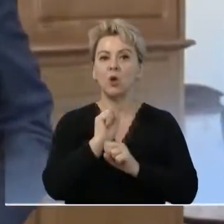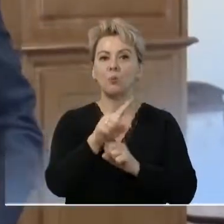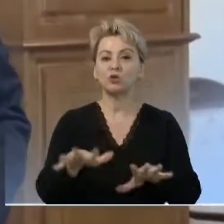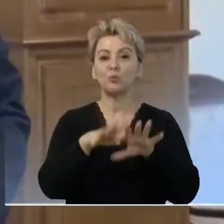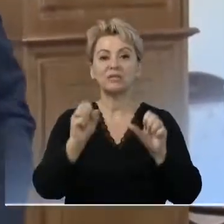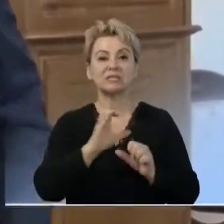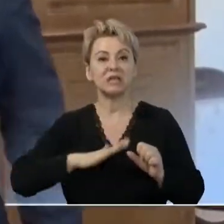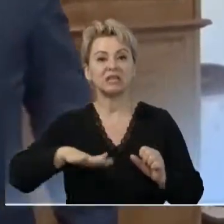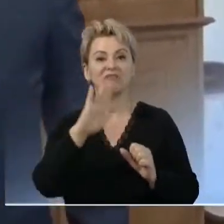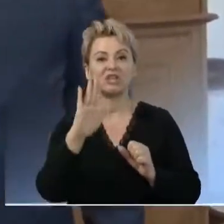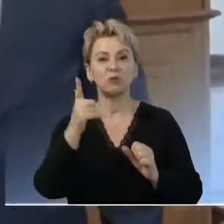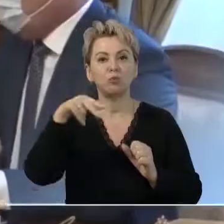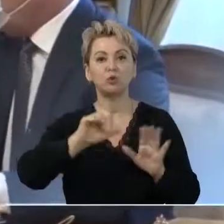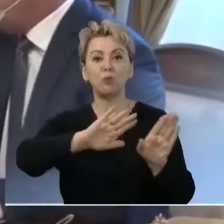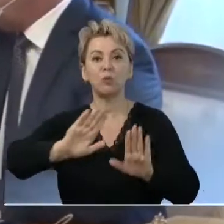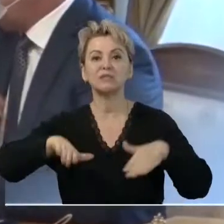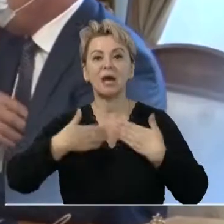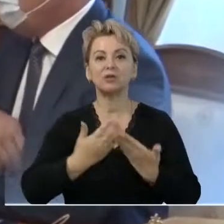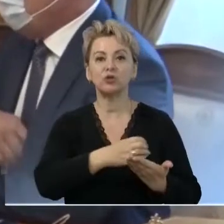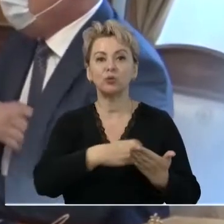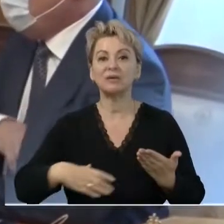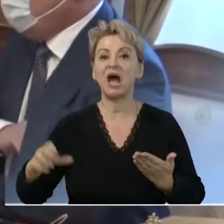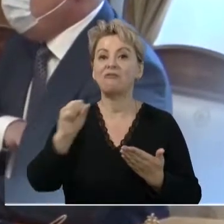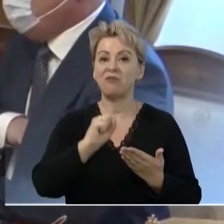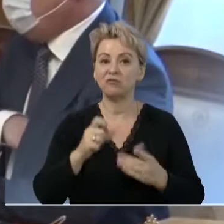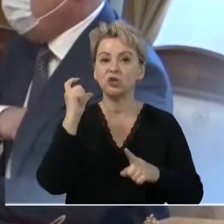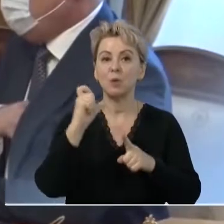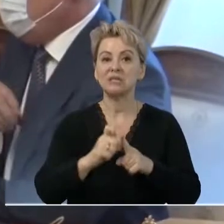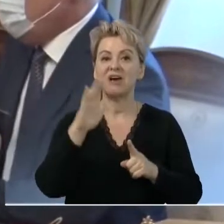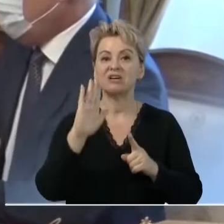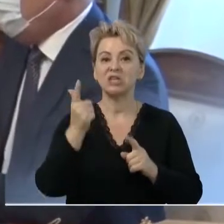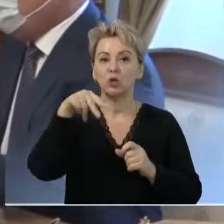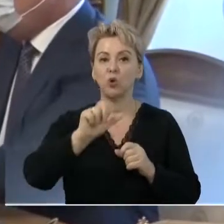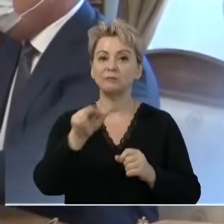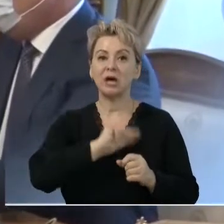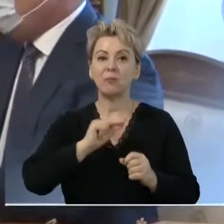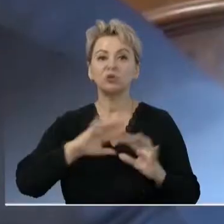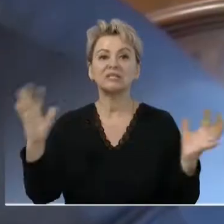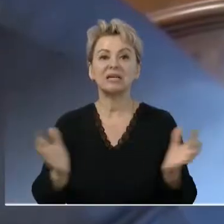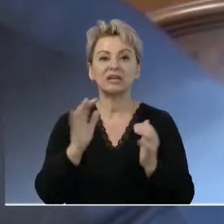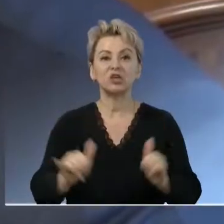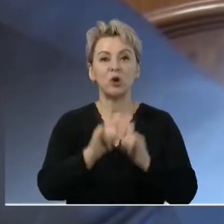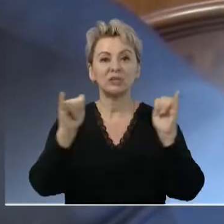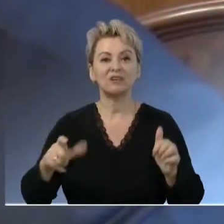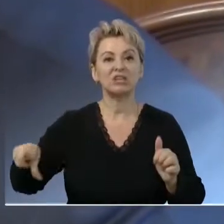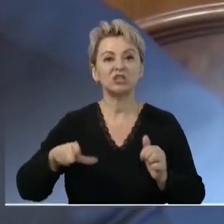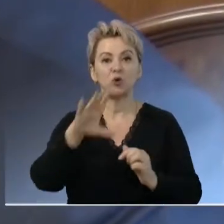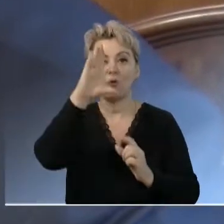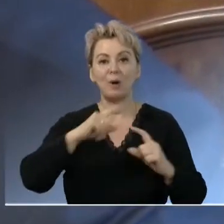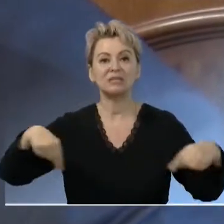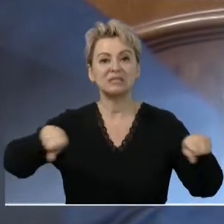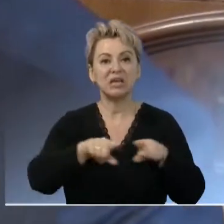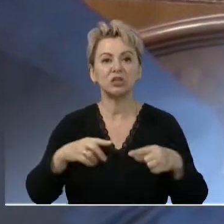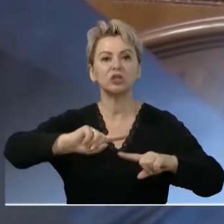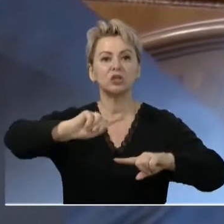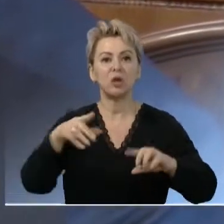правительству страны Владимир Путин после обращения губернатора в августе. По словам Василия Голубева, работа по сохранению и развитию Донского бассейна